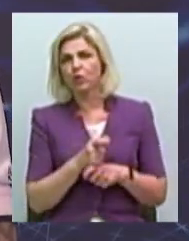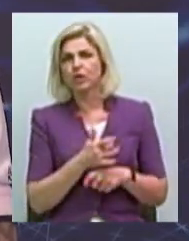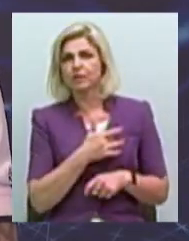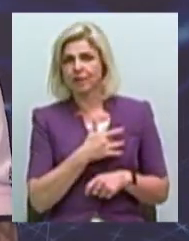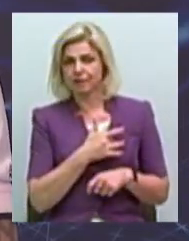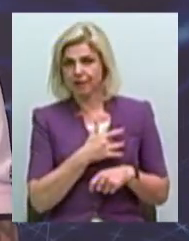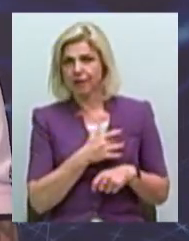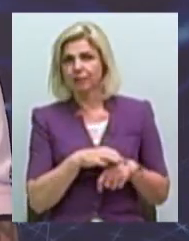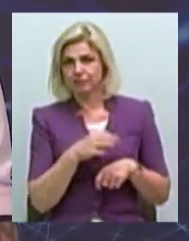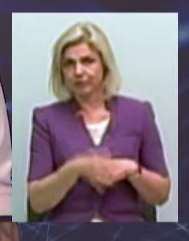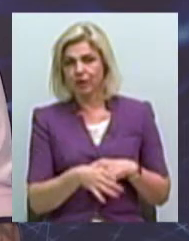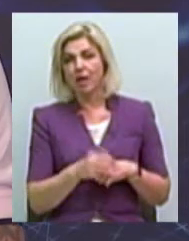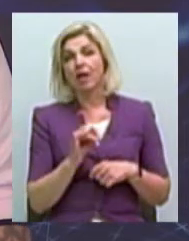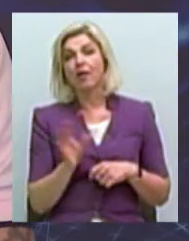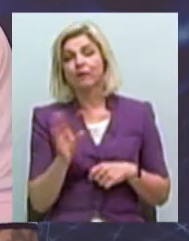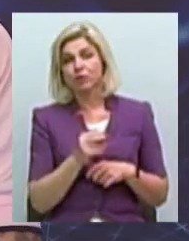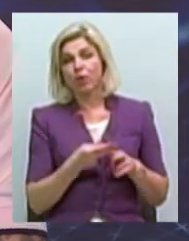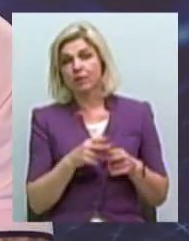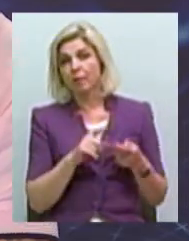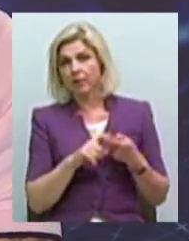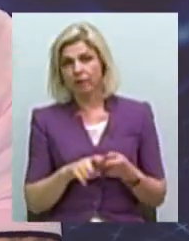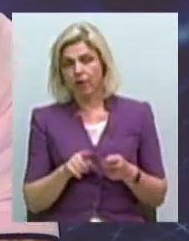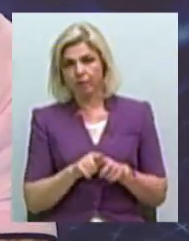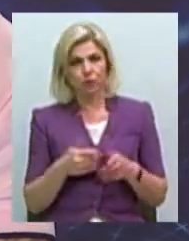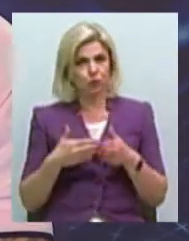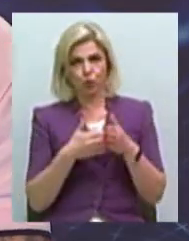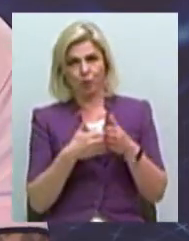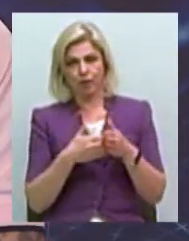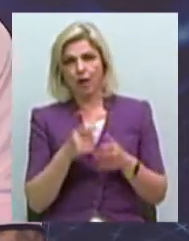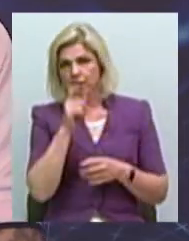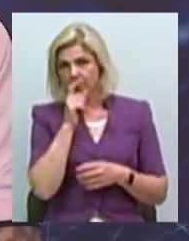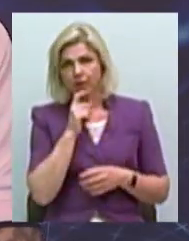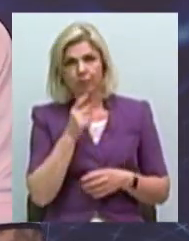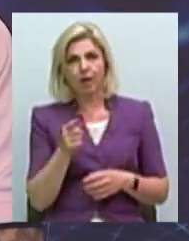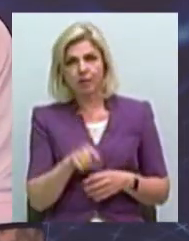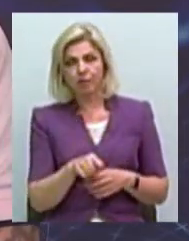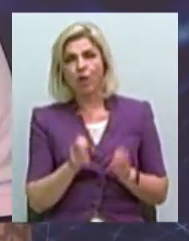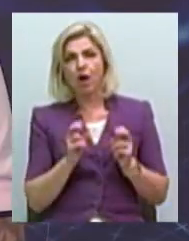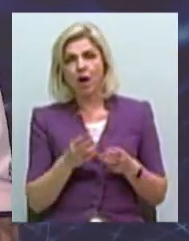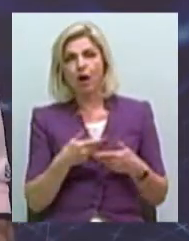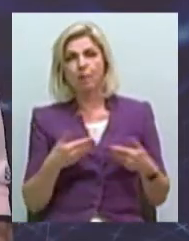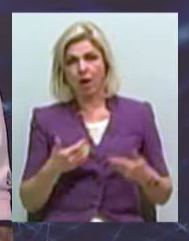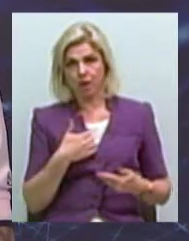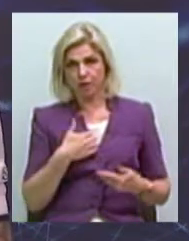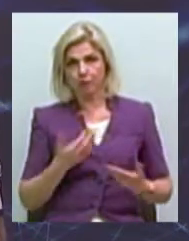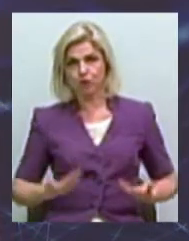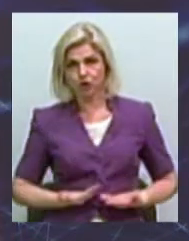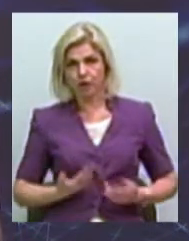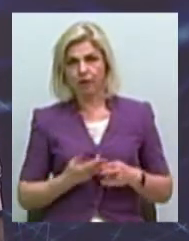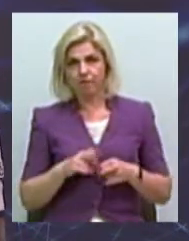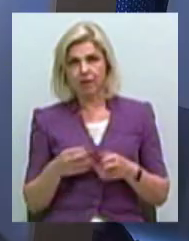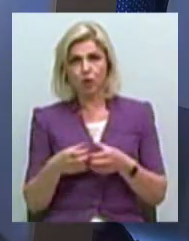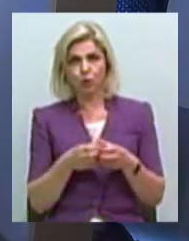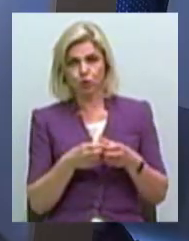вот это все приводит меня в большой ступор и непонимание того, как мы хотим жить вот в этом